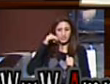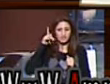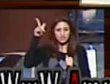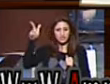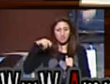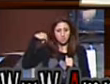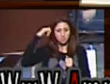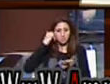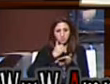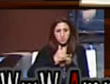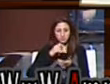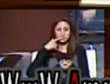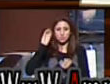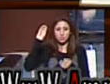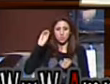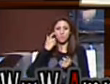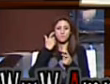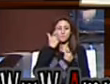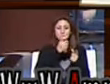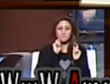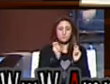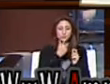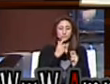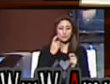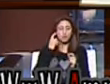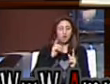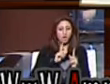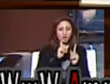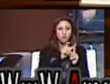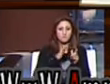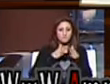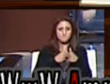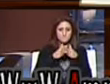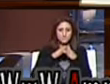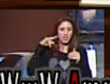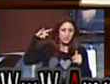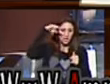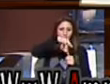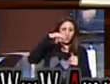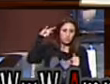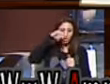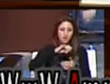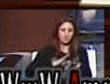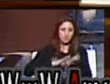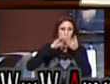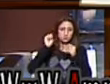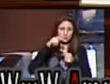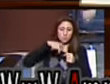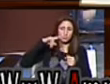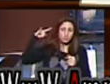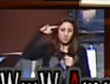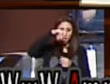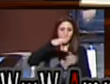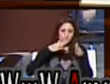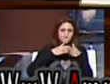سياده الرئيس، وبلغنا انه تم تنسيق على اعلى مستوى، وصلت لهم اكثر من طياره، وفي الطريق اليهم كمان